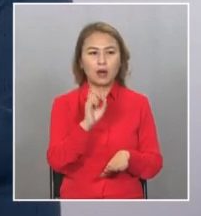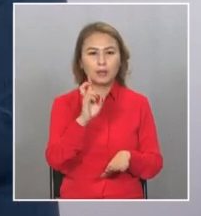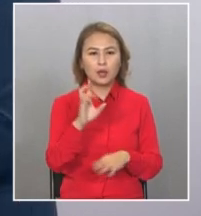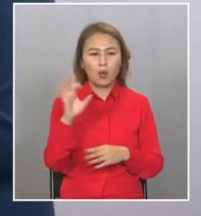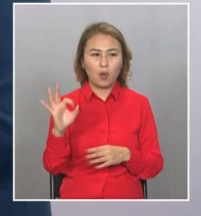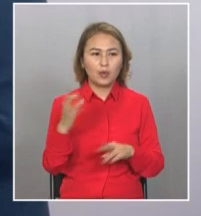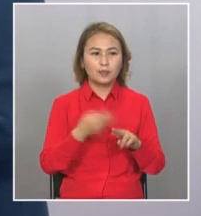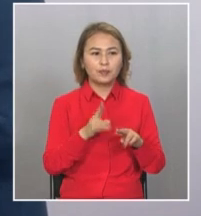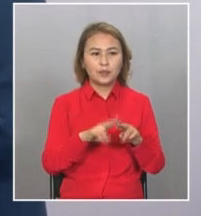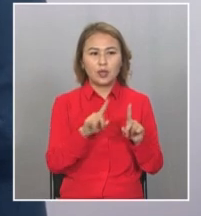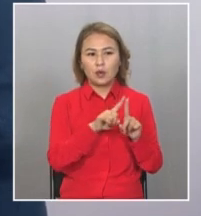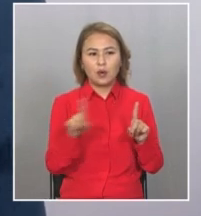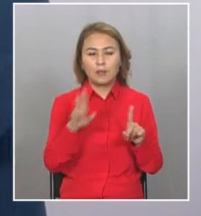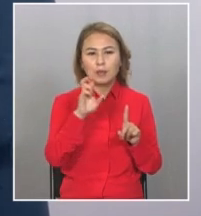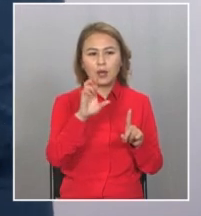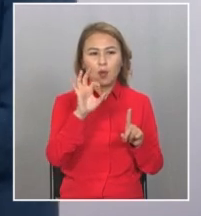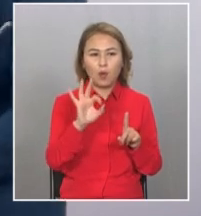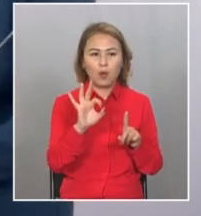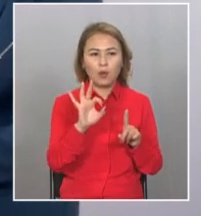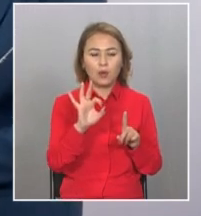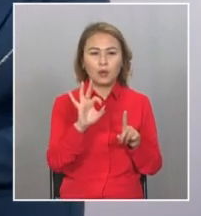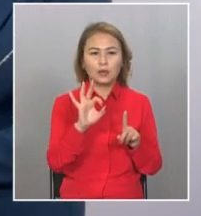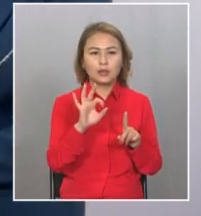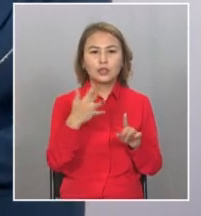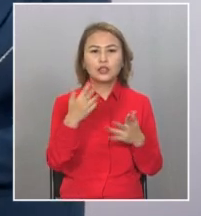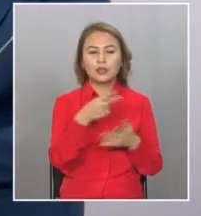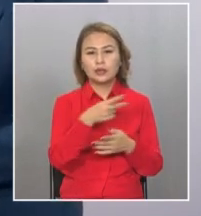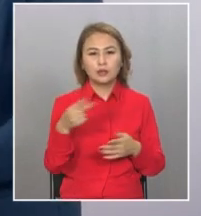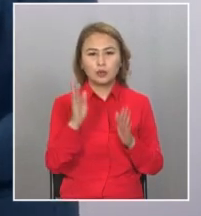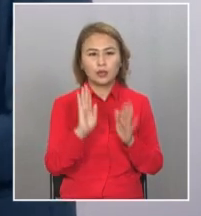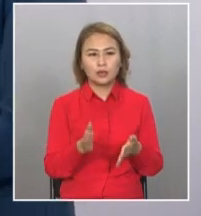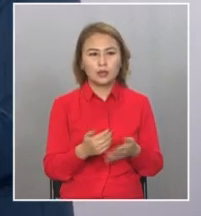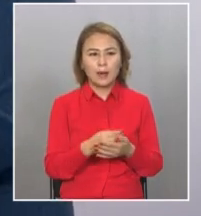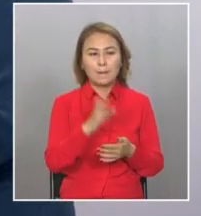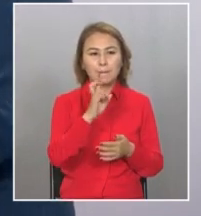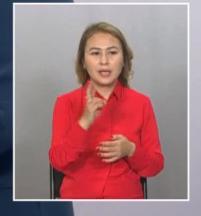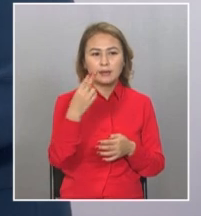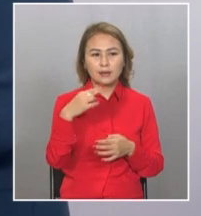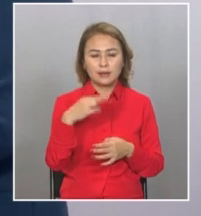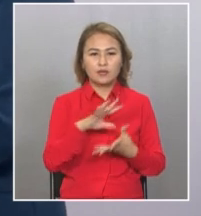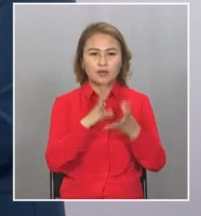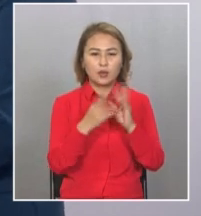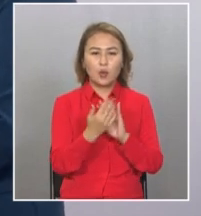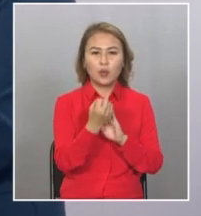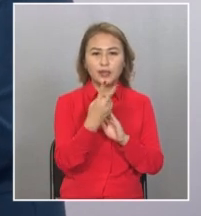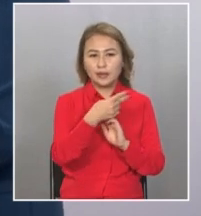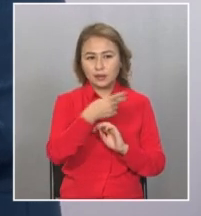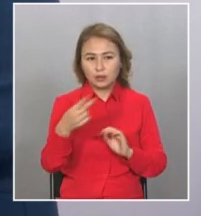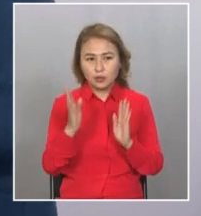Бұл жердегі БО кесіндісі нешеге тең болады? БД диагоналі бізде 12-ге тең